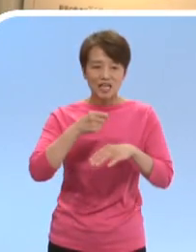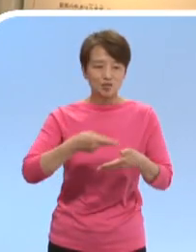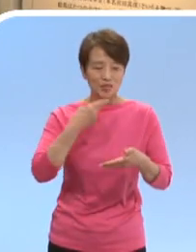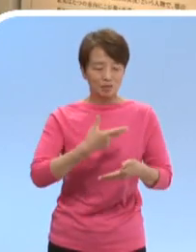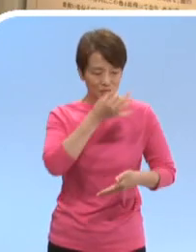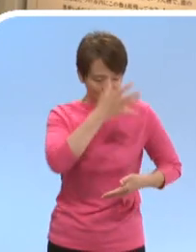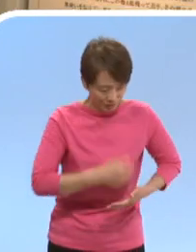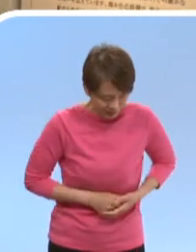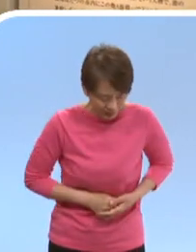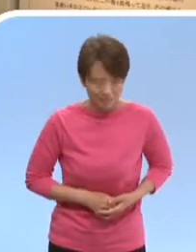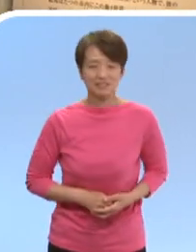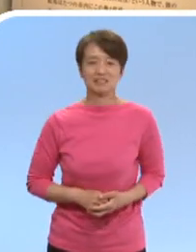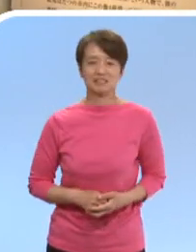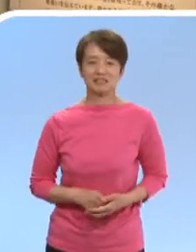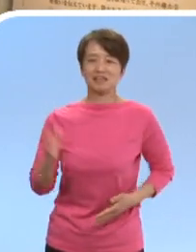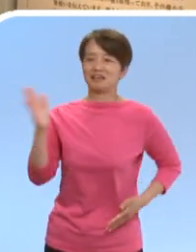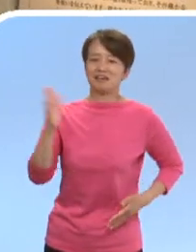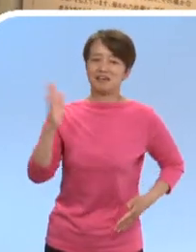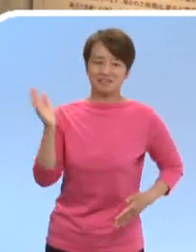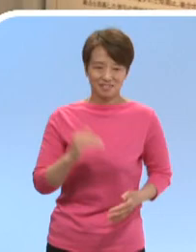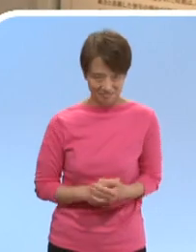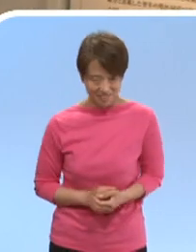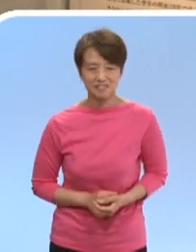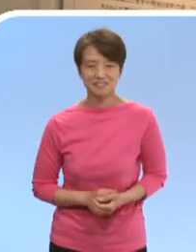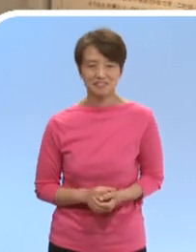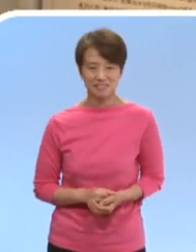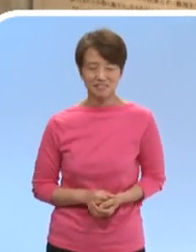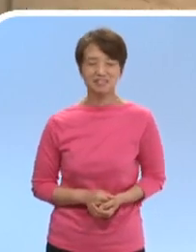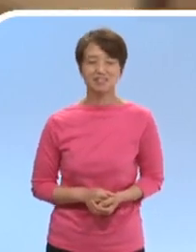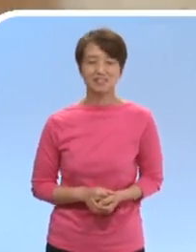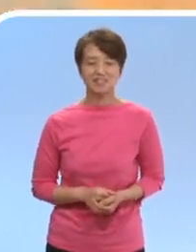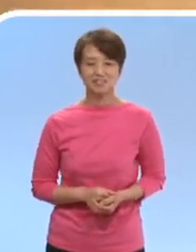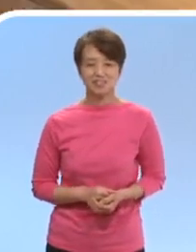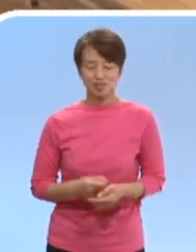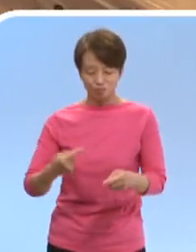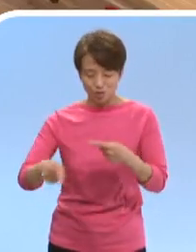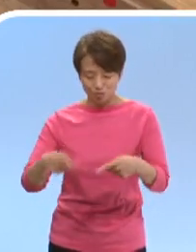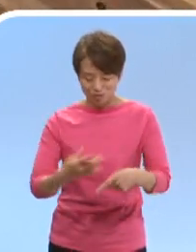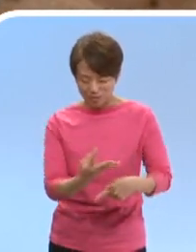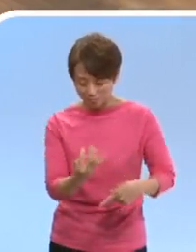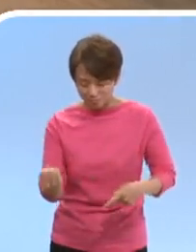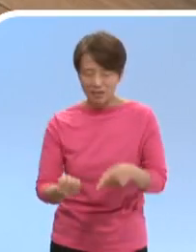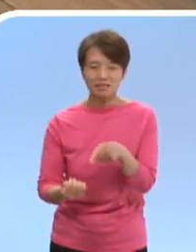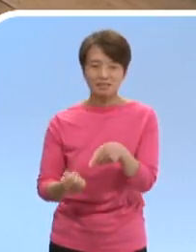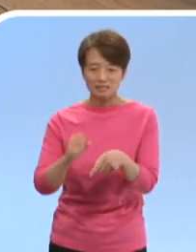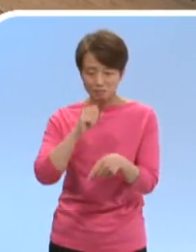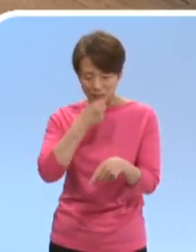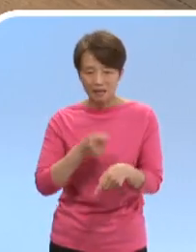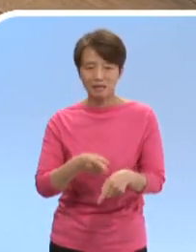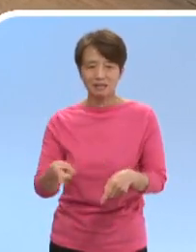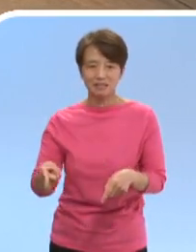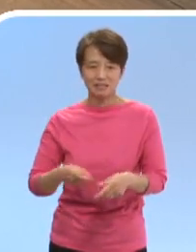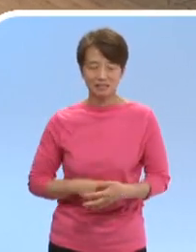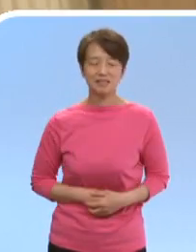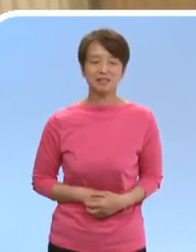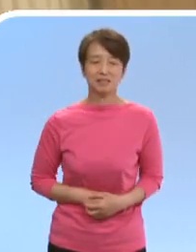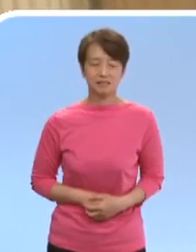申し訳なかったなって。 そうやね見て赤坂さん、 身も下ブチブチ系になってるからめちゃくちゃ難しいから